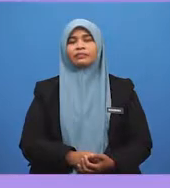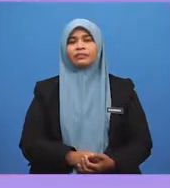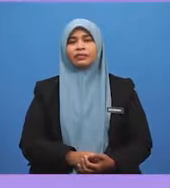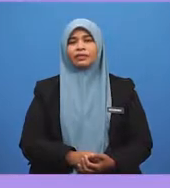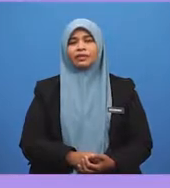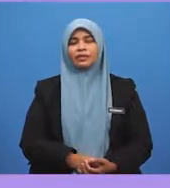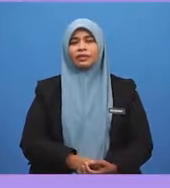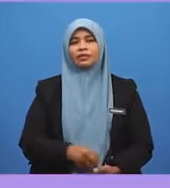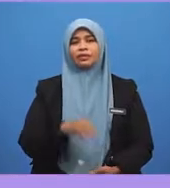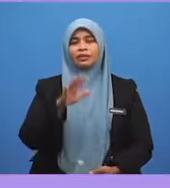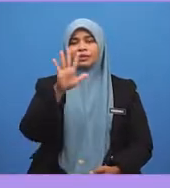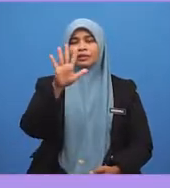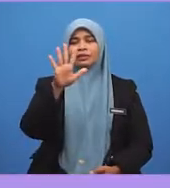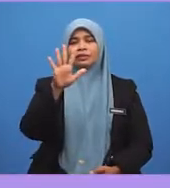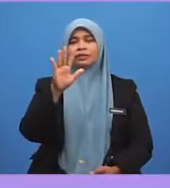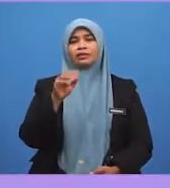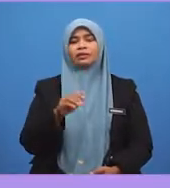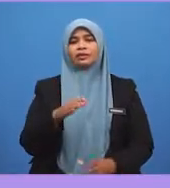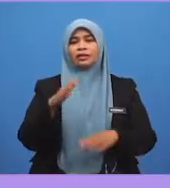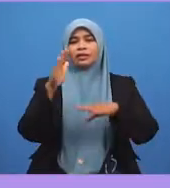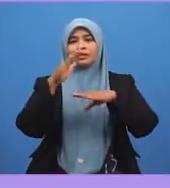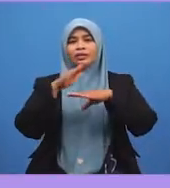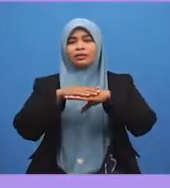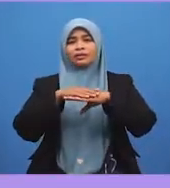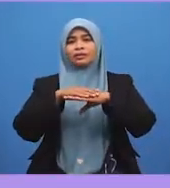Kata arah yang kelima, atas.